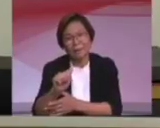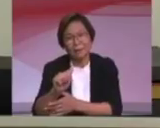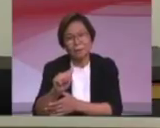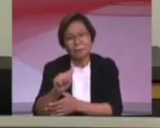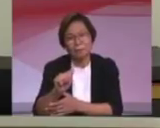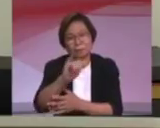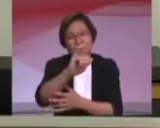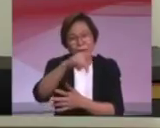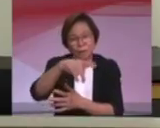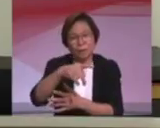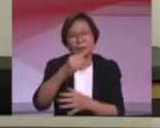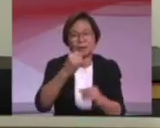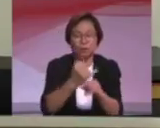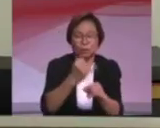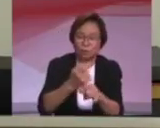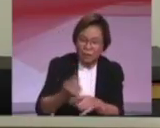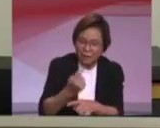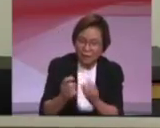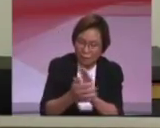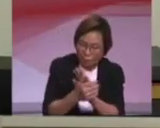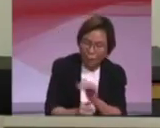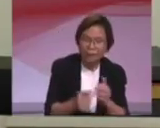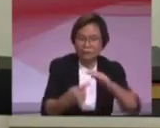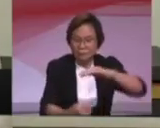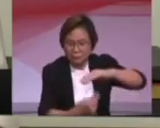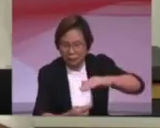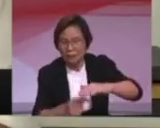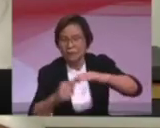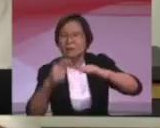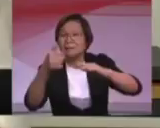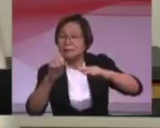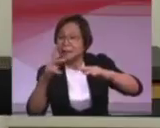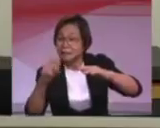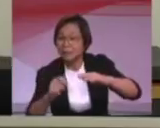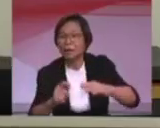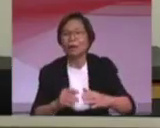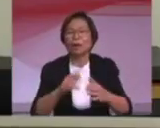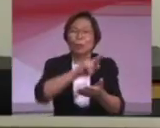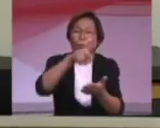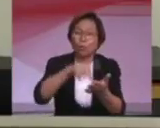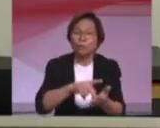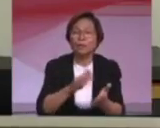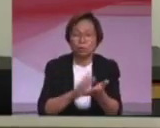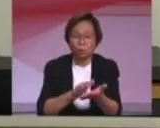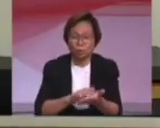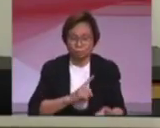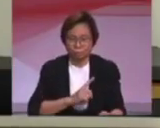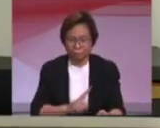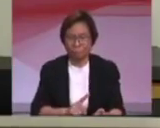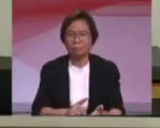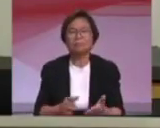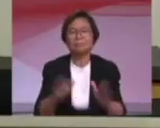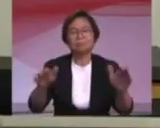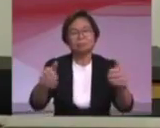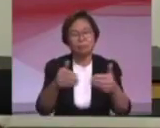institusi institut latihan kemahiran, tadika, taska, pusat tahfiz adalah ditutup.